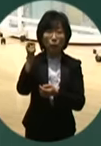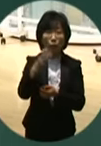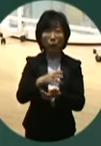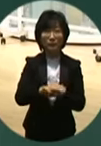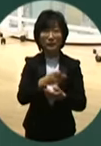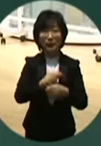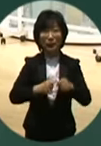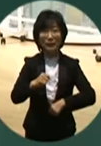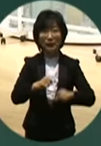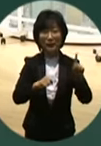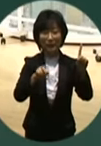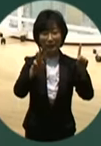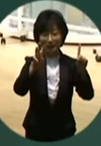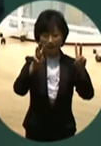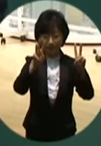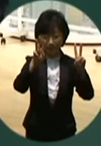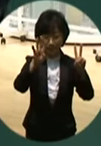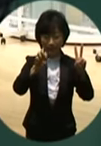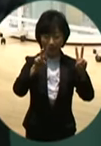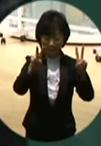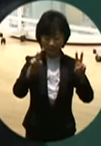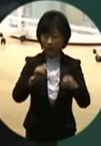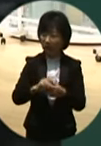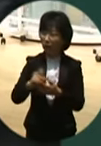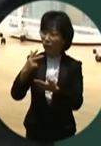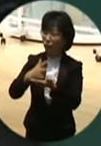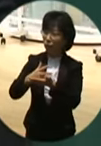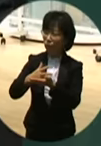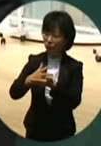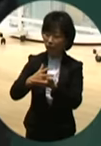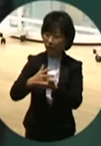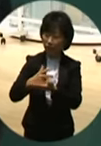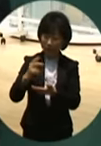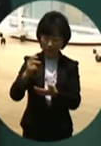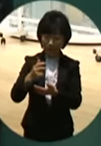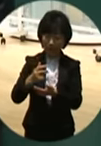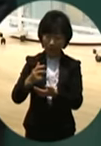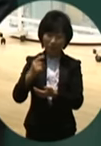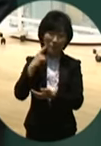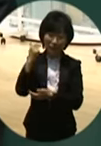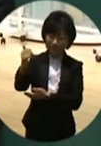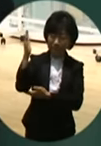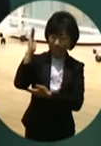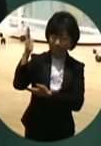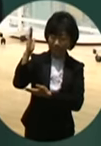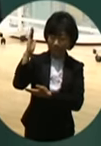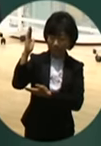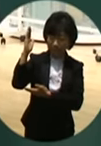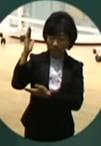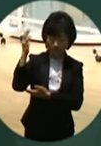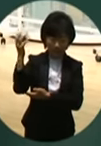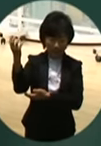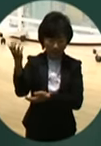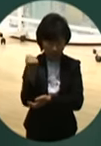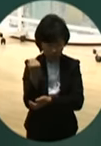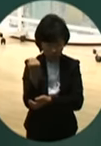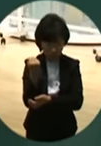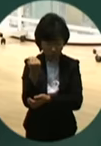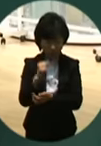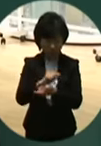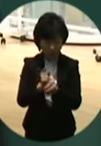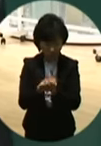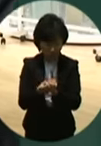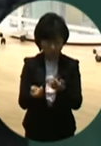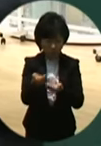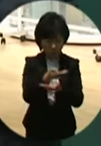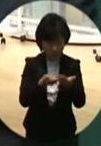하세요. Do this. 강단 메시지 붙잡고 사도의 가르침을 받아 떡을 떼며 교제하며 기도하기를 오로지 힘쓰니라. So